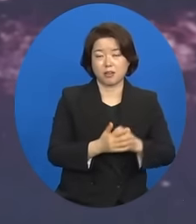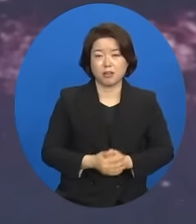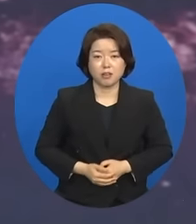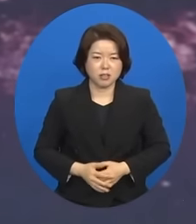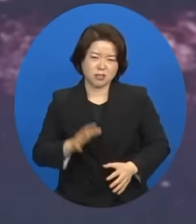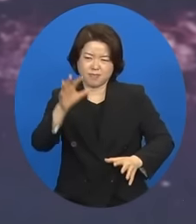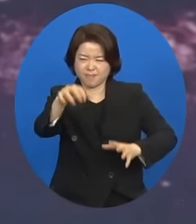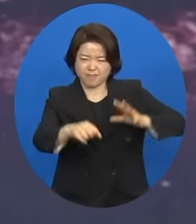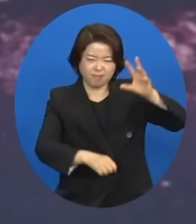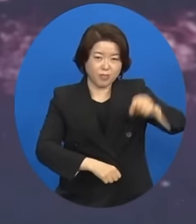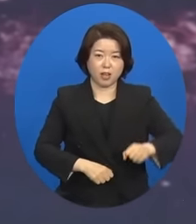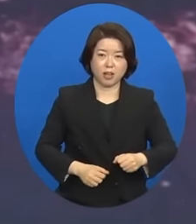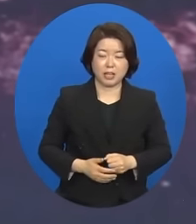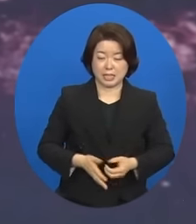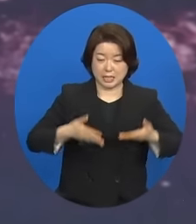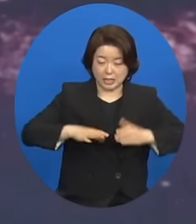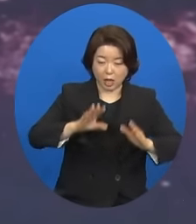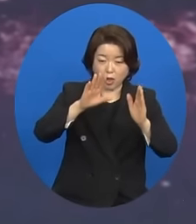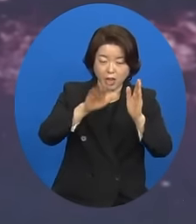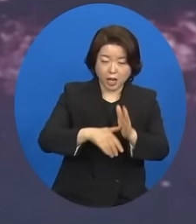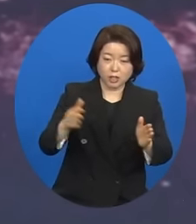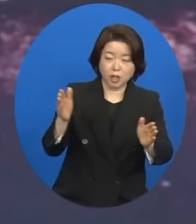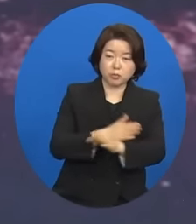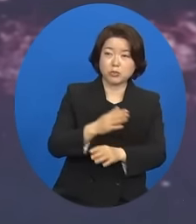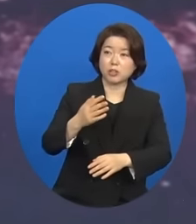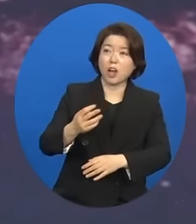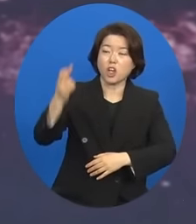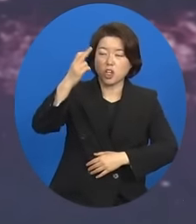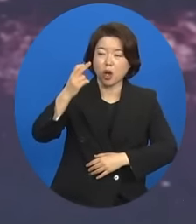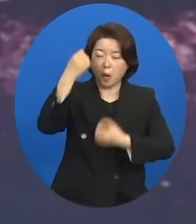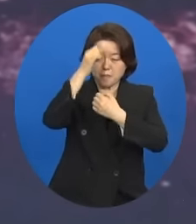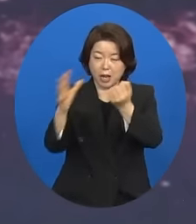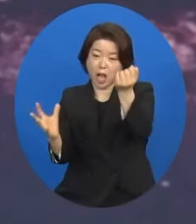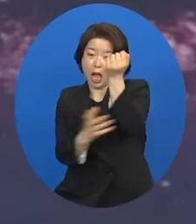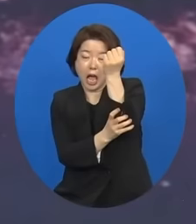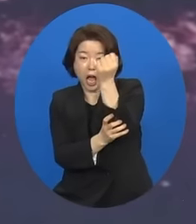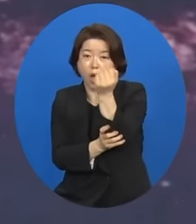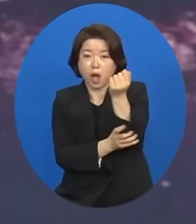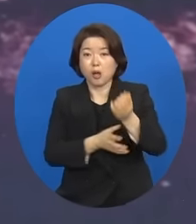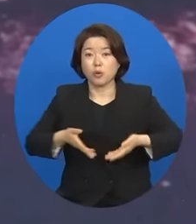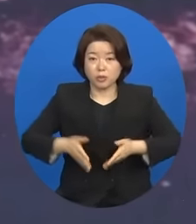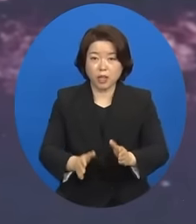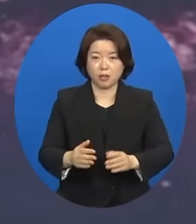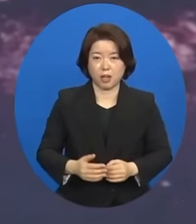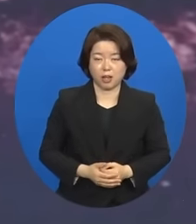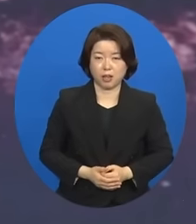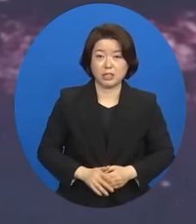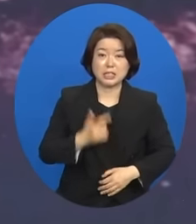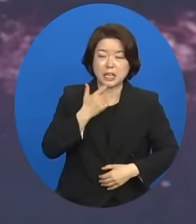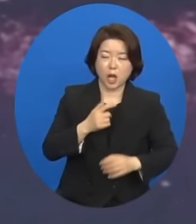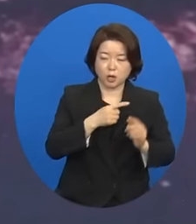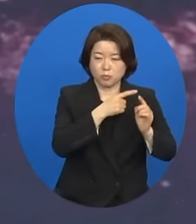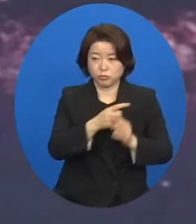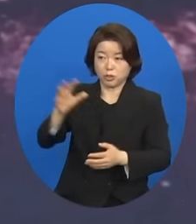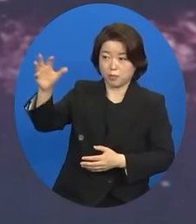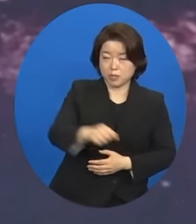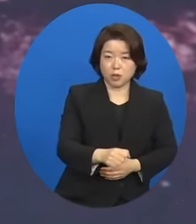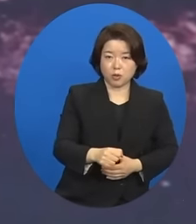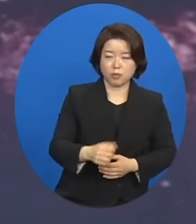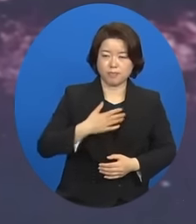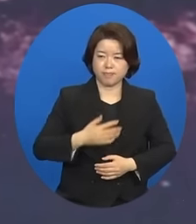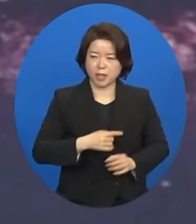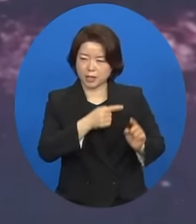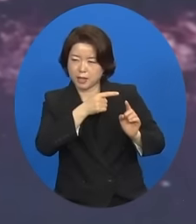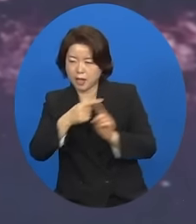자든지 태어날 때부터 형의 발꿈치를 자꾸 태어났어이 야곱은 무조건 취하고 내가 하면 된다 이게 야곱입니다 그